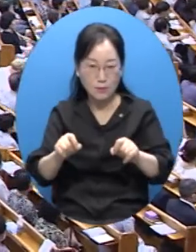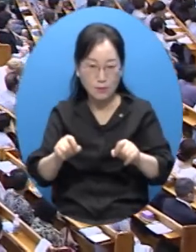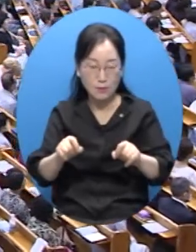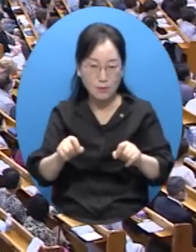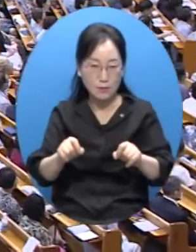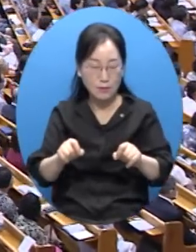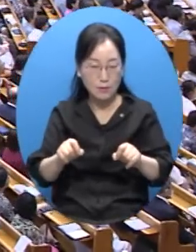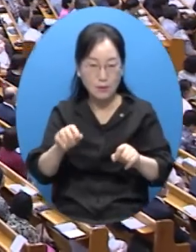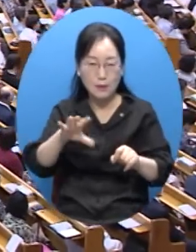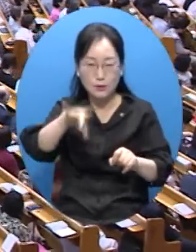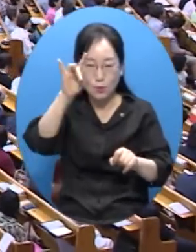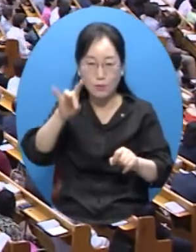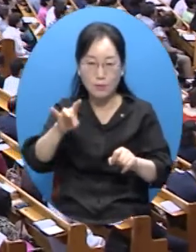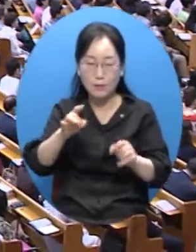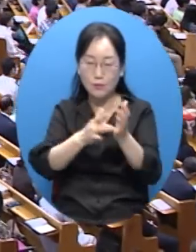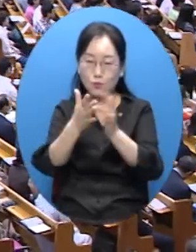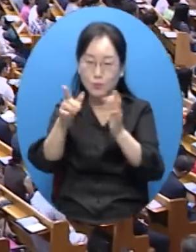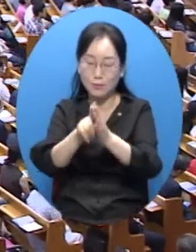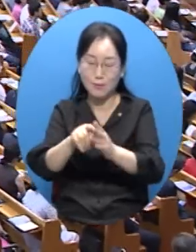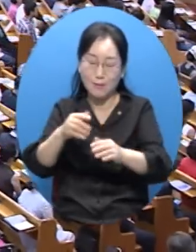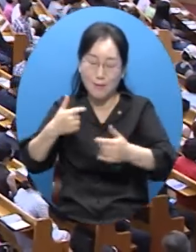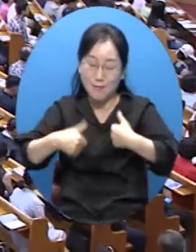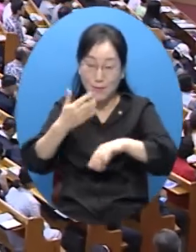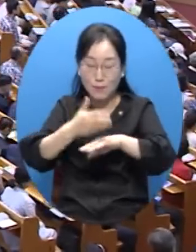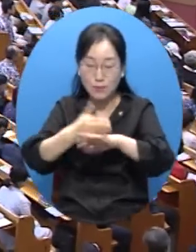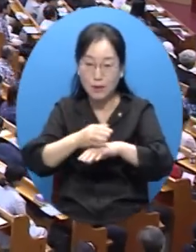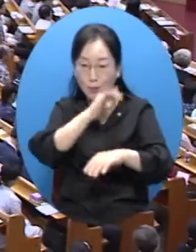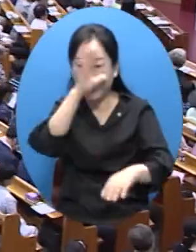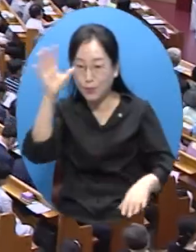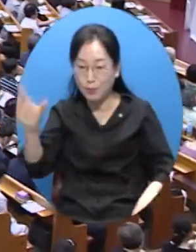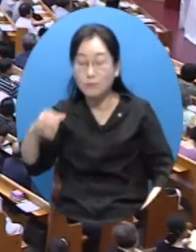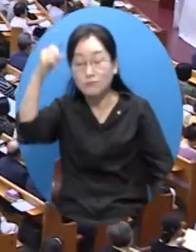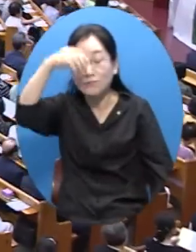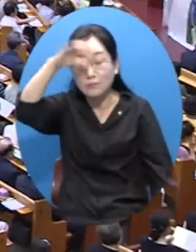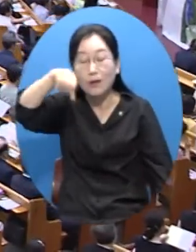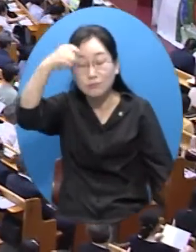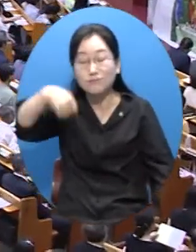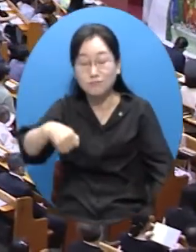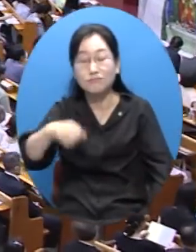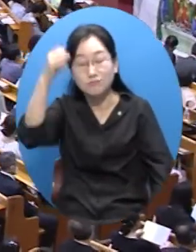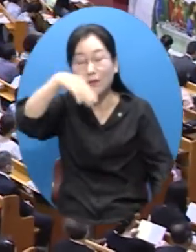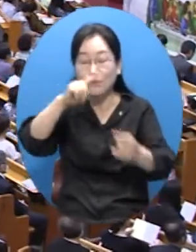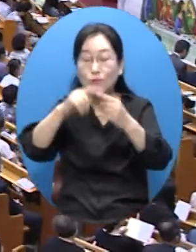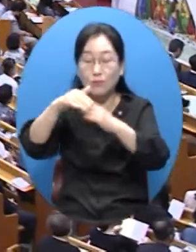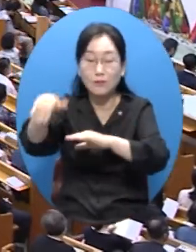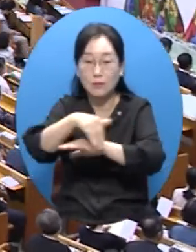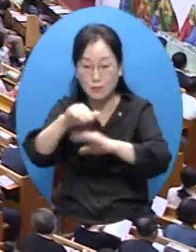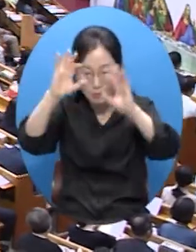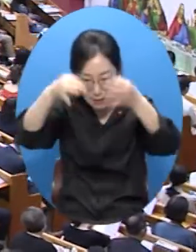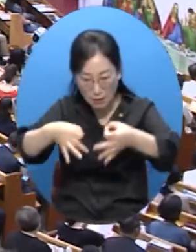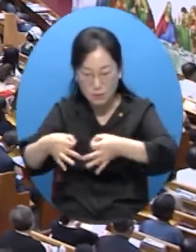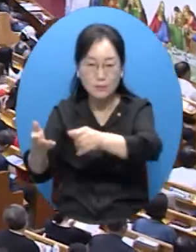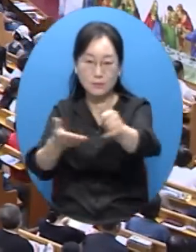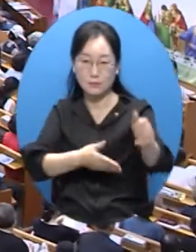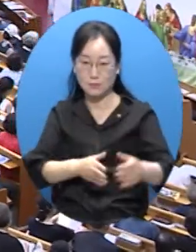때 그 기쁨과 감사가 사라지고 형식적으로 습관적으로 신앙생활로 있지 않은지 우리 자신을 돌아볼 수 있게 되기를